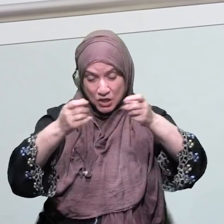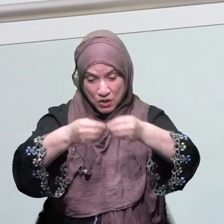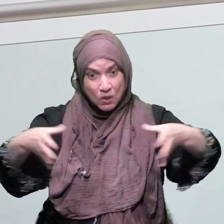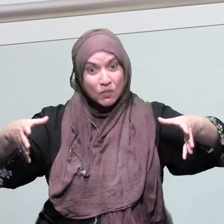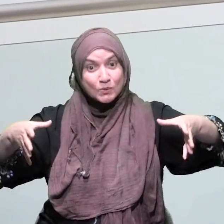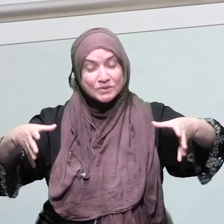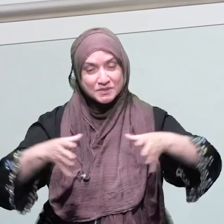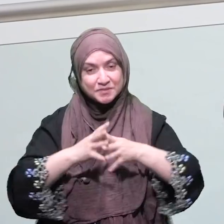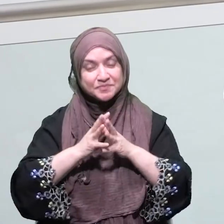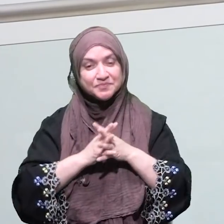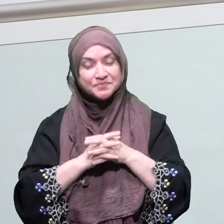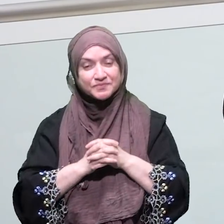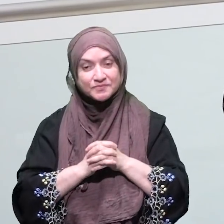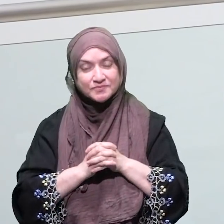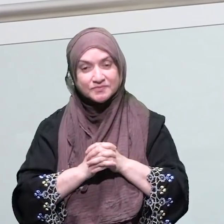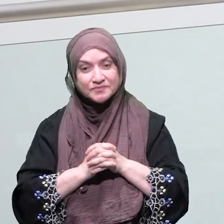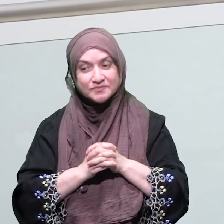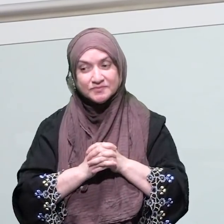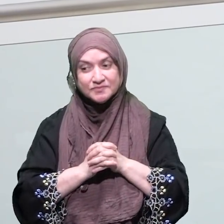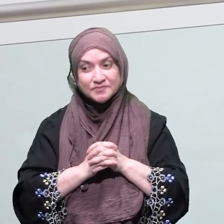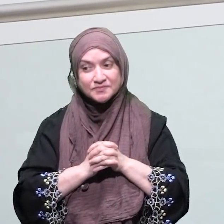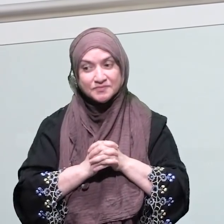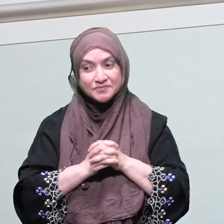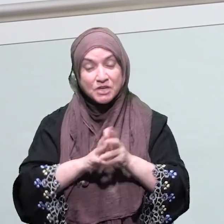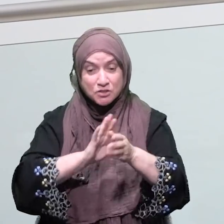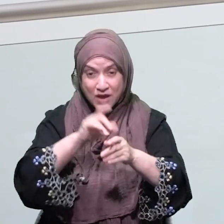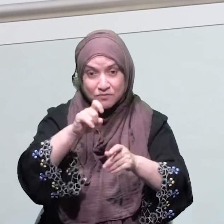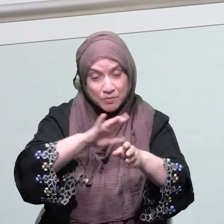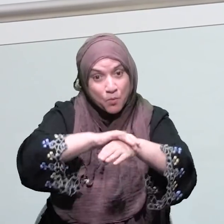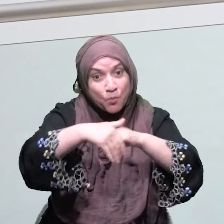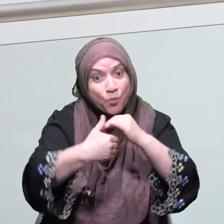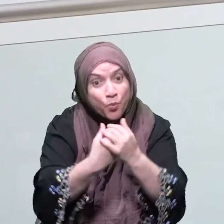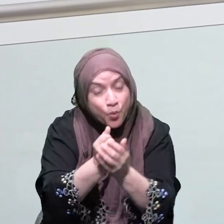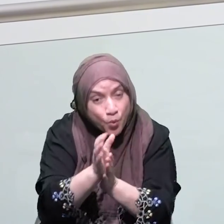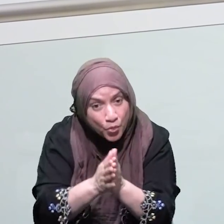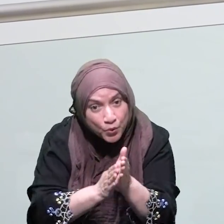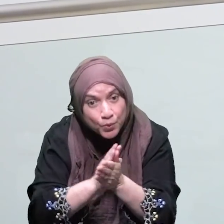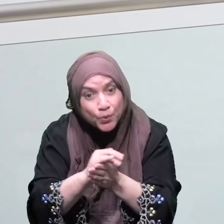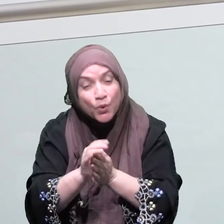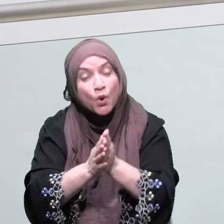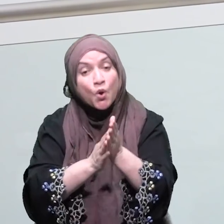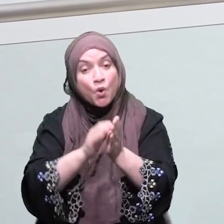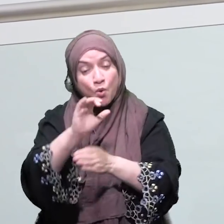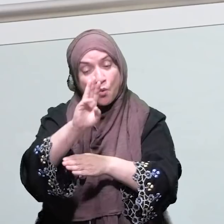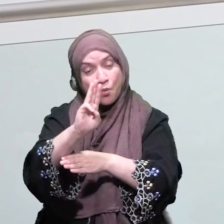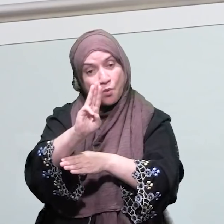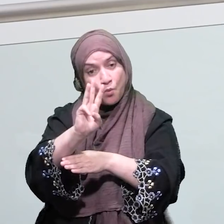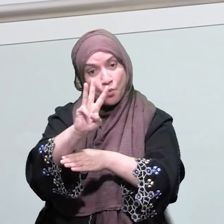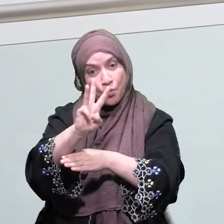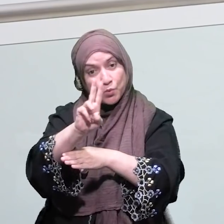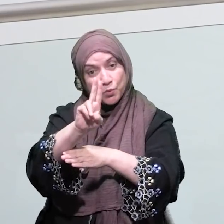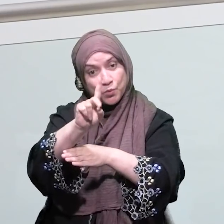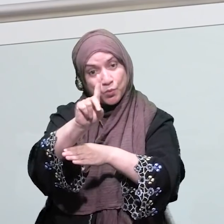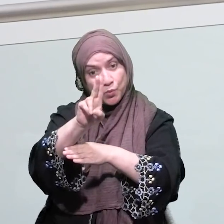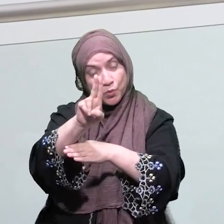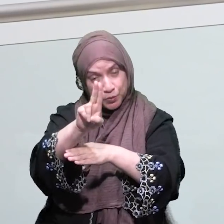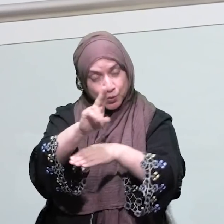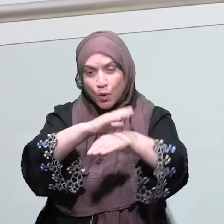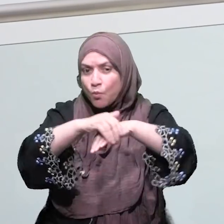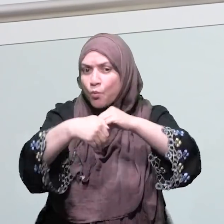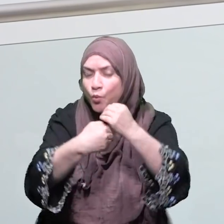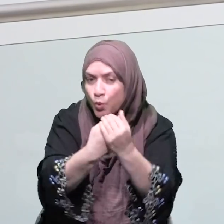pray, then the last of the three uqad, the last of the three knots comes loose. And the Prophet ﷺ said,